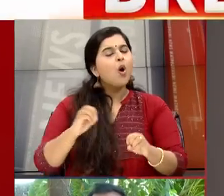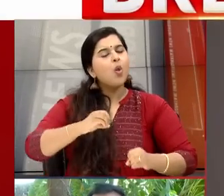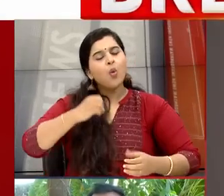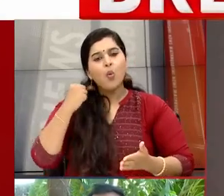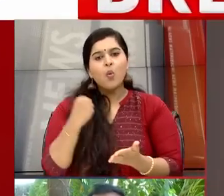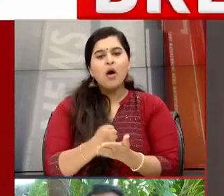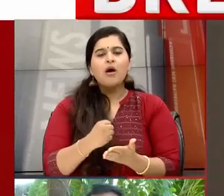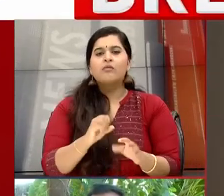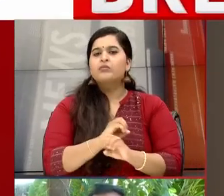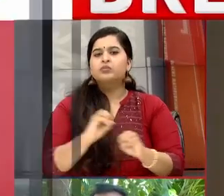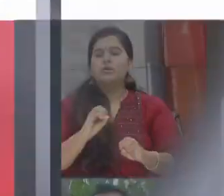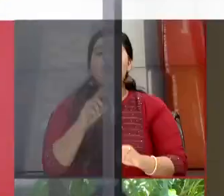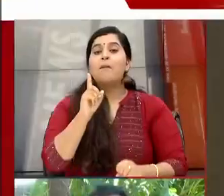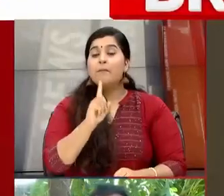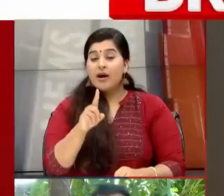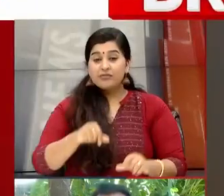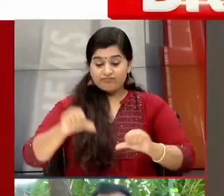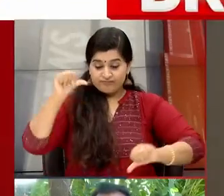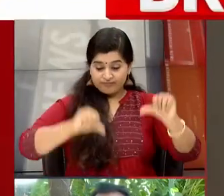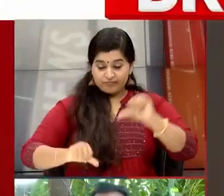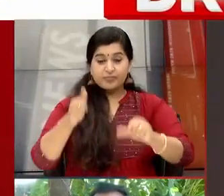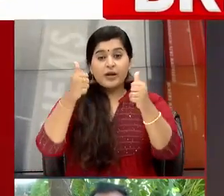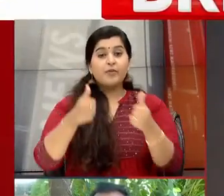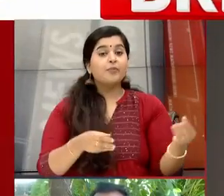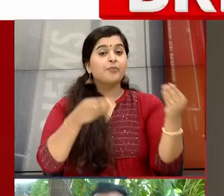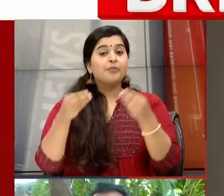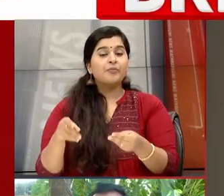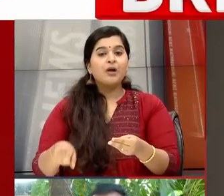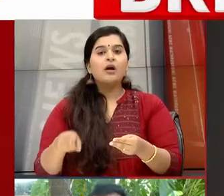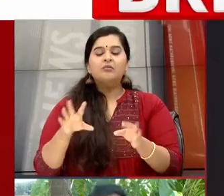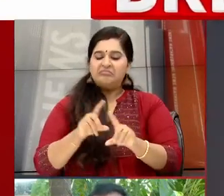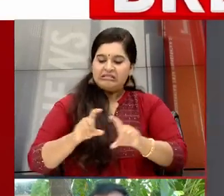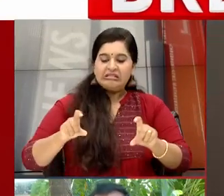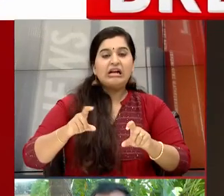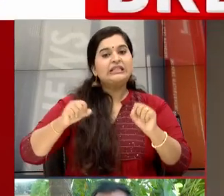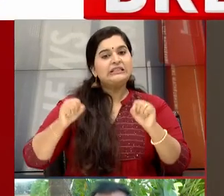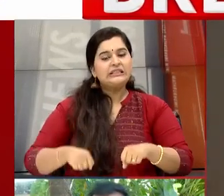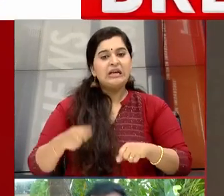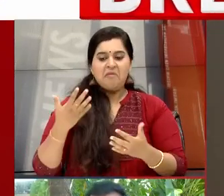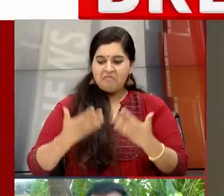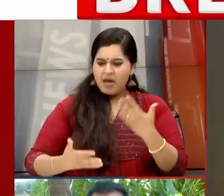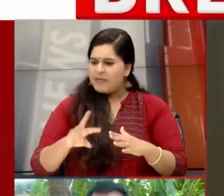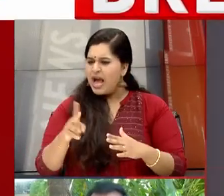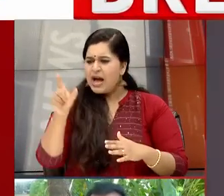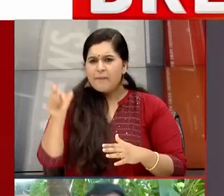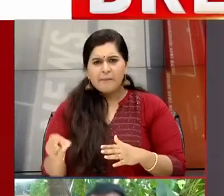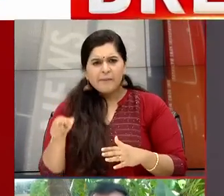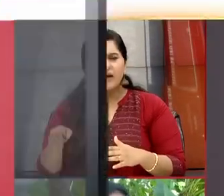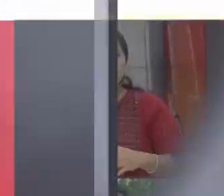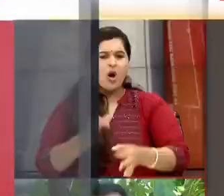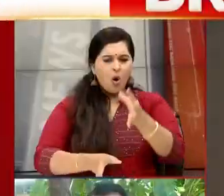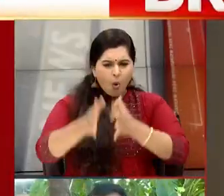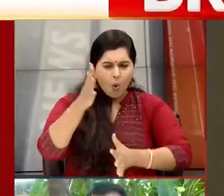പറയുന്നത്. പക്ഷേ ഇപ്പോഴേതെങ്കിലും ഫോറൻസിക് റിപ്പോർട്ടിൽ ഈ പെട്രോളിൻ്റെ സാന്നിധ്യം സ്ഥിരീകരിക്കുന്നുണ്ട്. അപ്പോൾ പെട്രോൾ ആരെങ്കിലും അവിടെ കൊണ്ടുവച്ചോ, അതായത് വാഹനം